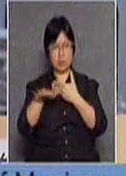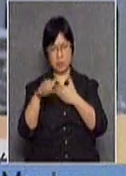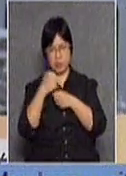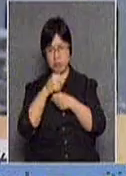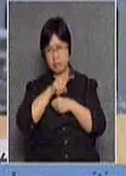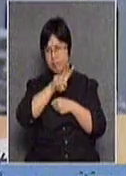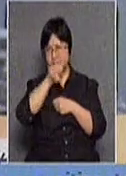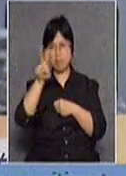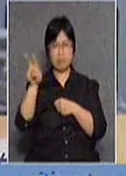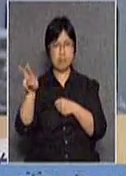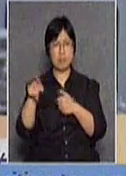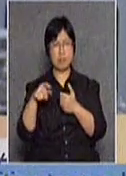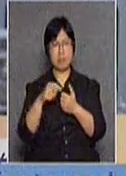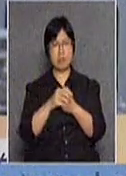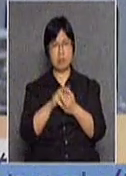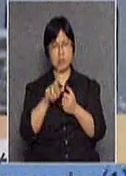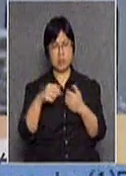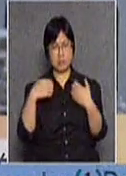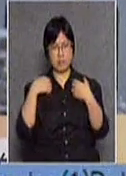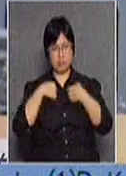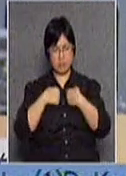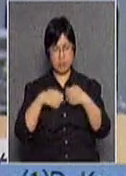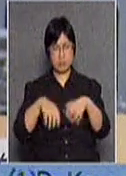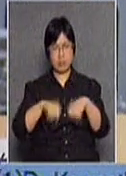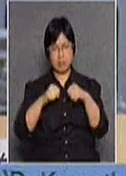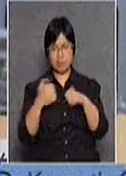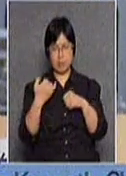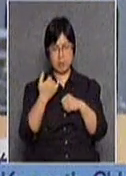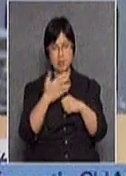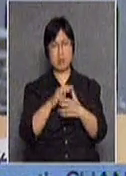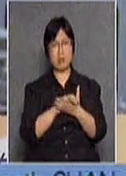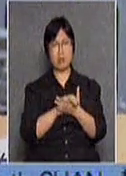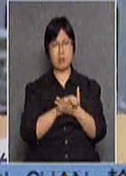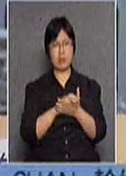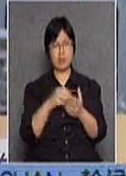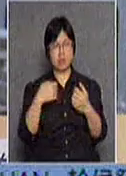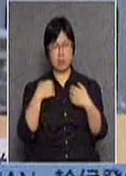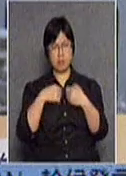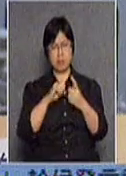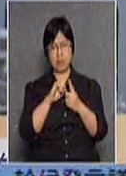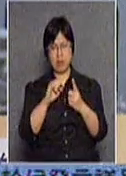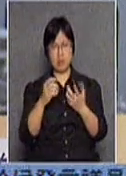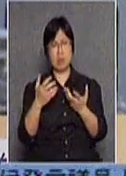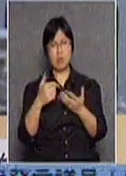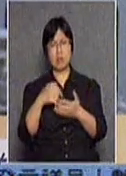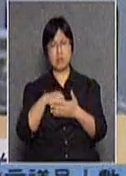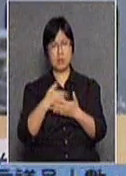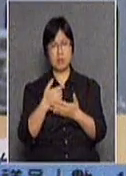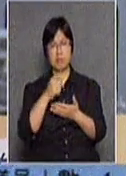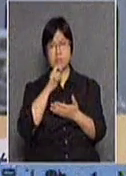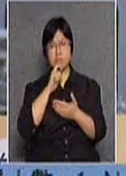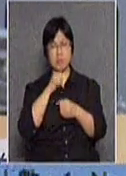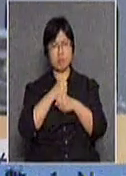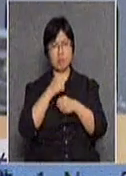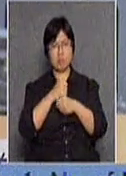有足夠嘅救生衣啊？係咪100件裏邊有5件？呢啲一定係所謂工